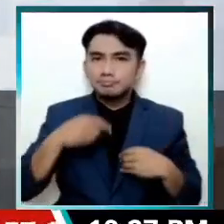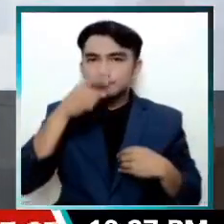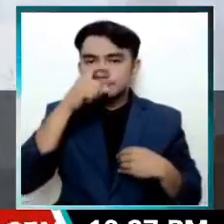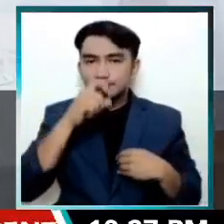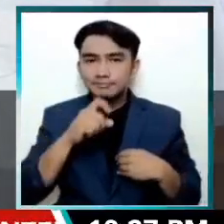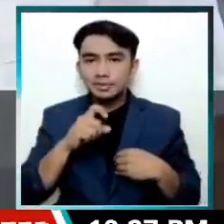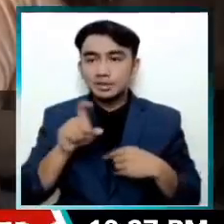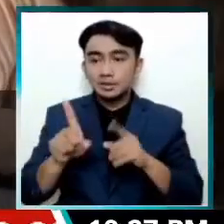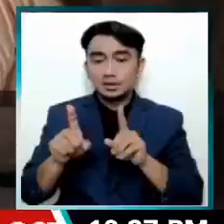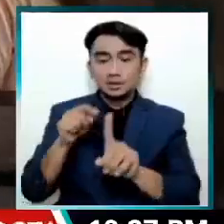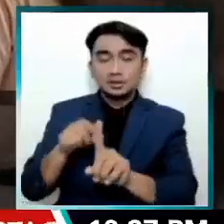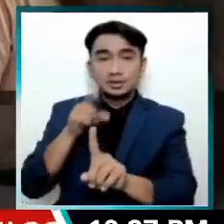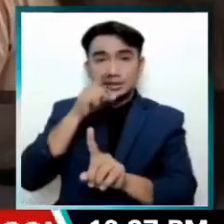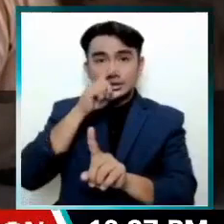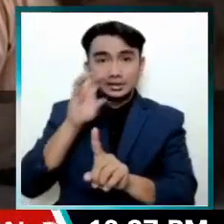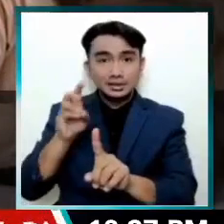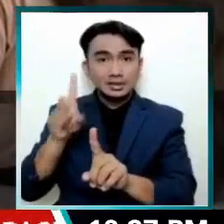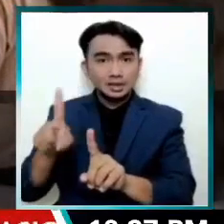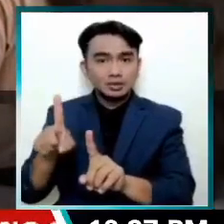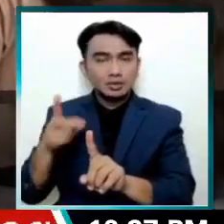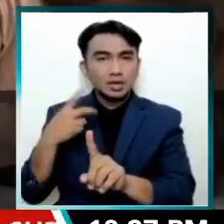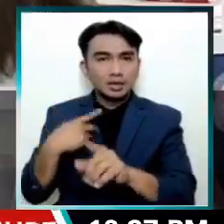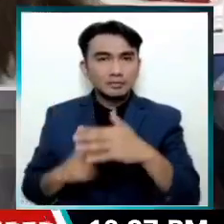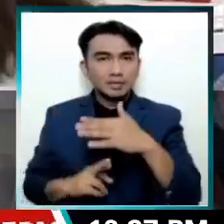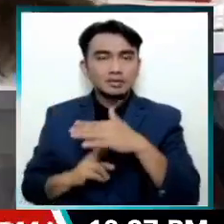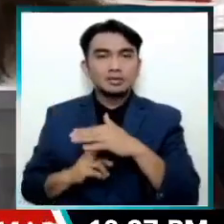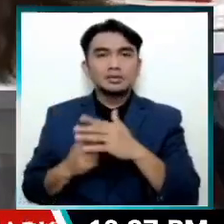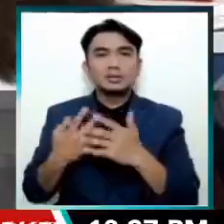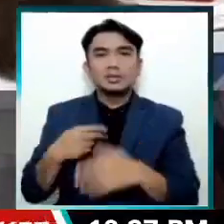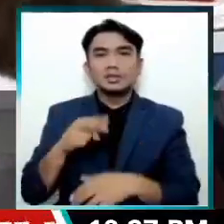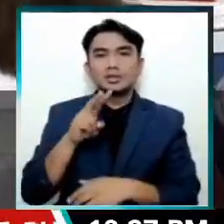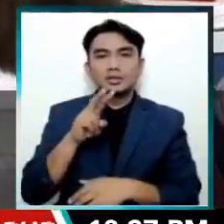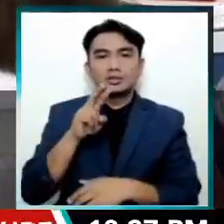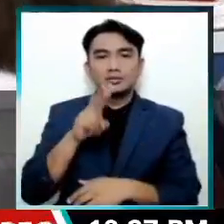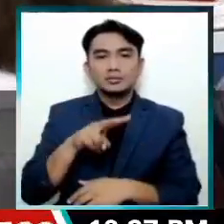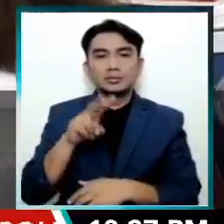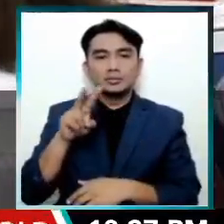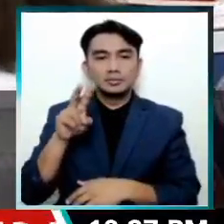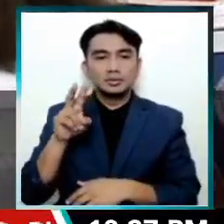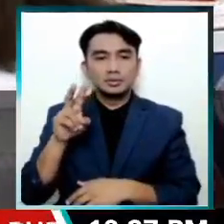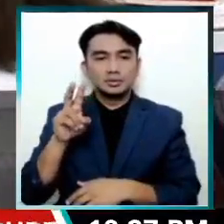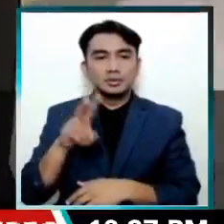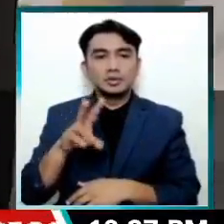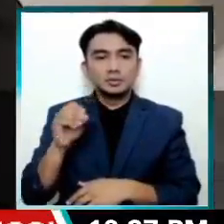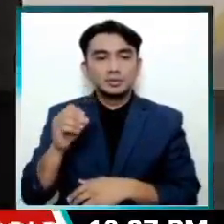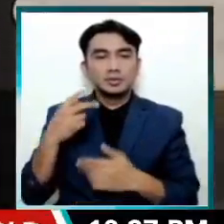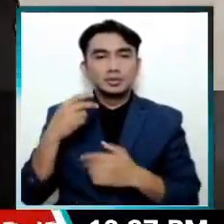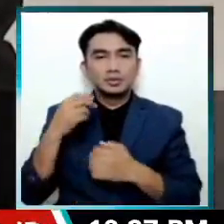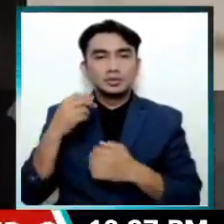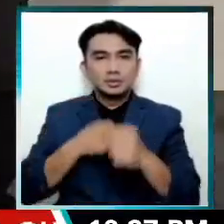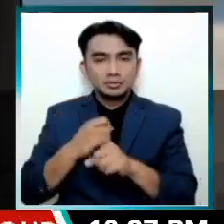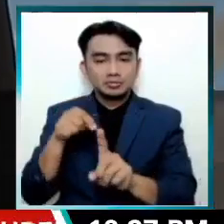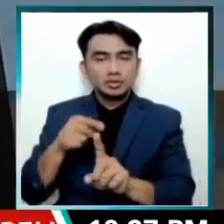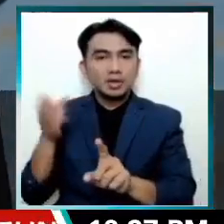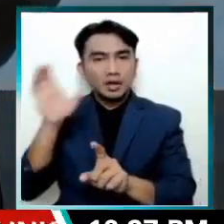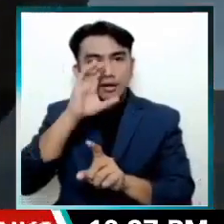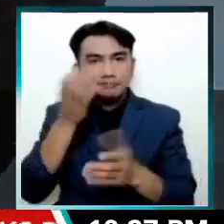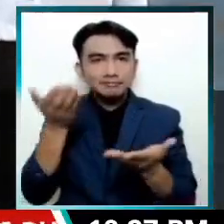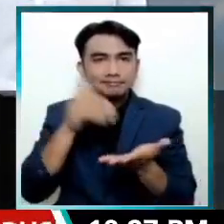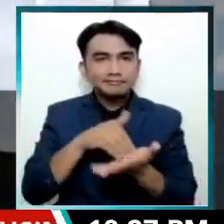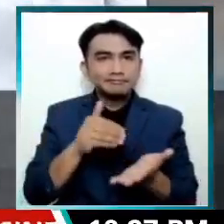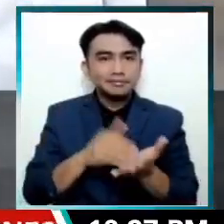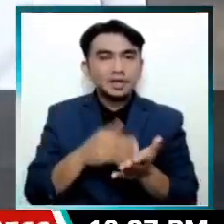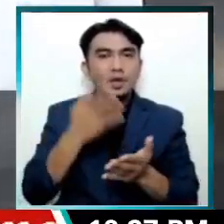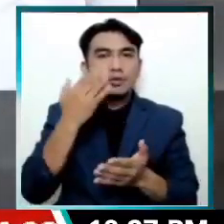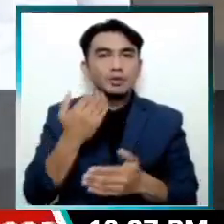at kare-retire lamang matapos ang 20 taon sa isang airline, naghahanap muli rito ng trabaho. Kapos daw kasi yan, nakuha niyang retirement